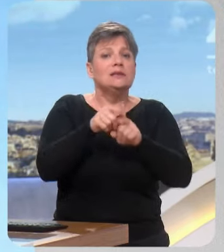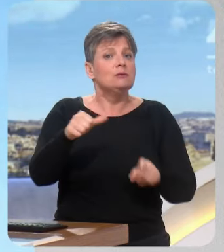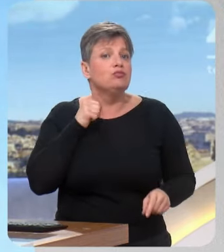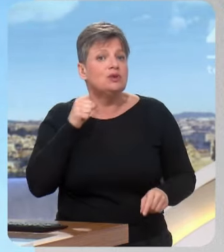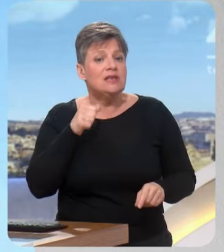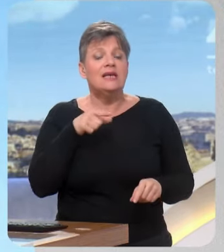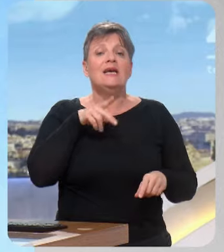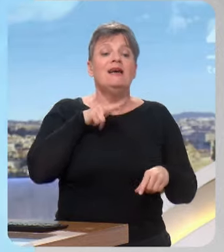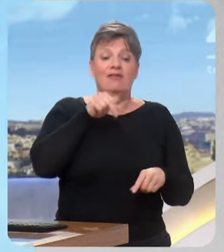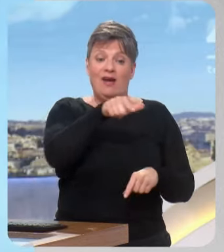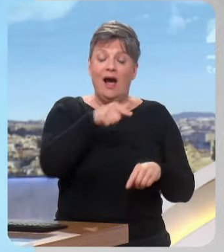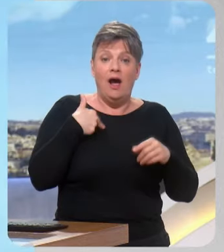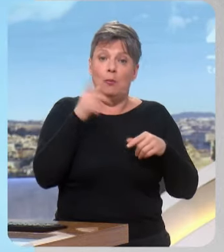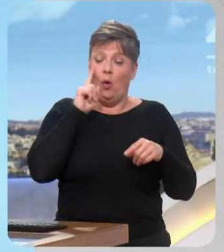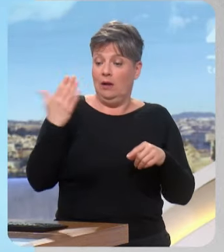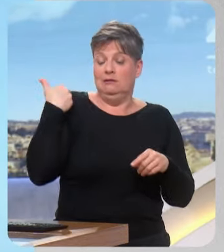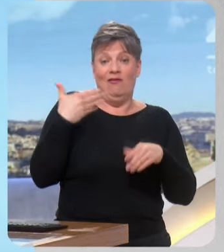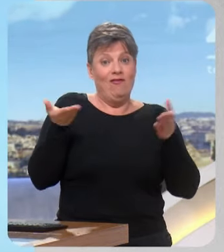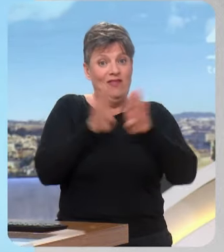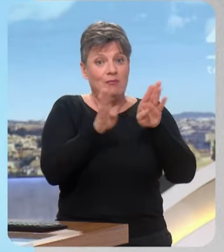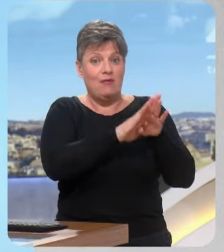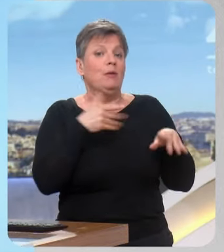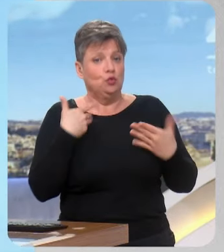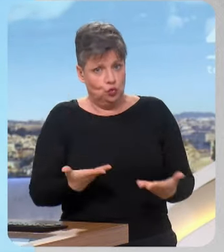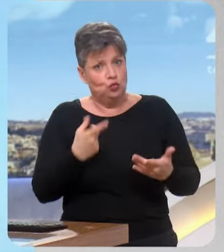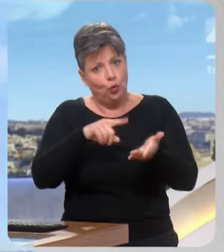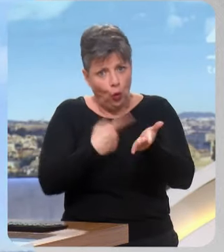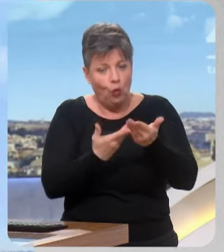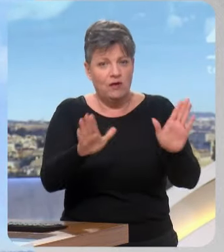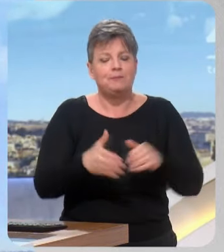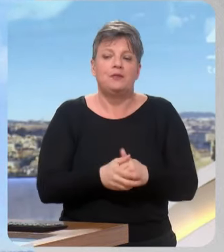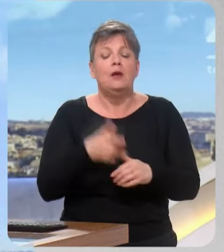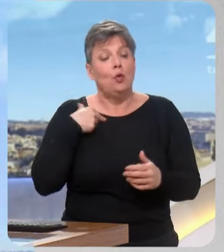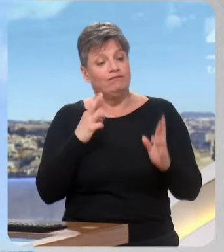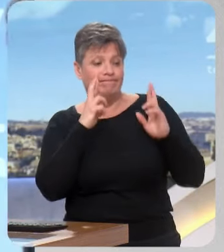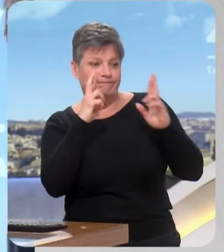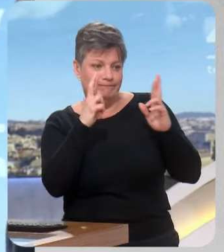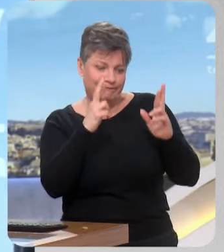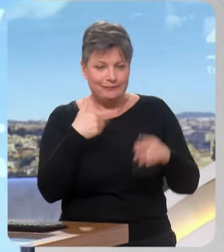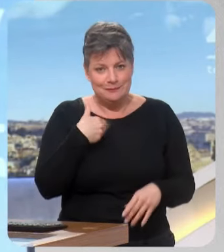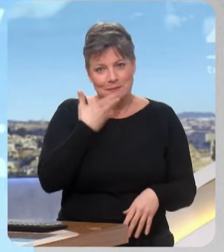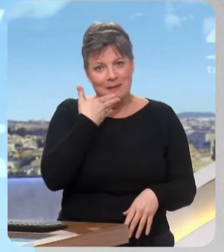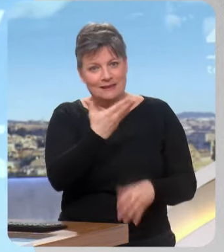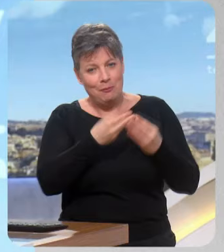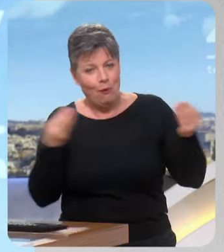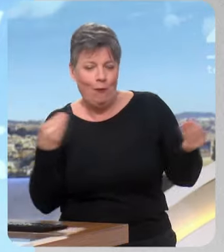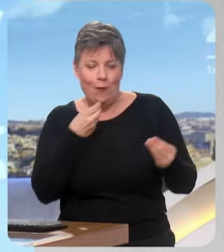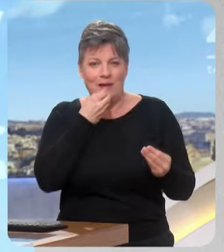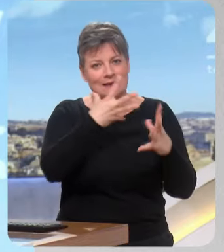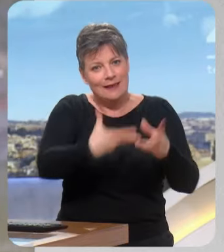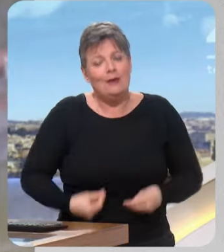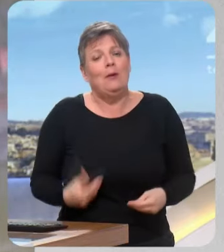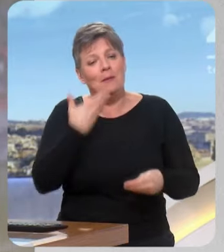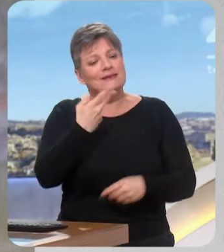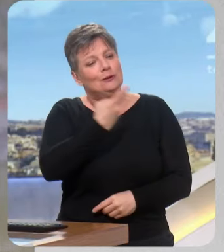fermés et nous, va les réouvrir. On continue à prendre un peu sur les industriels, mais pas sur les agriculteurs. On compte sur vous. Oui, on va faire le boulot. Thierry Cotillard, des mots dans les 4V. Bonne journée. Merci à vous. Merci